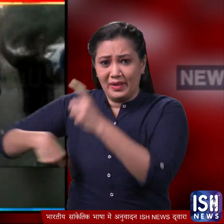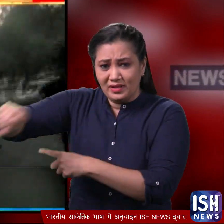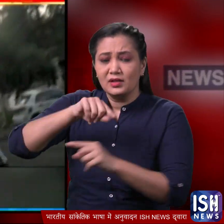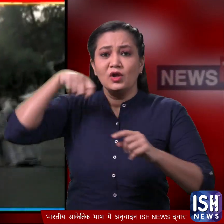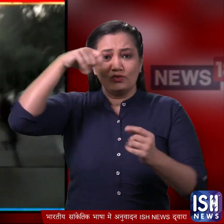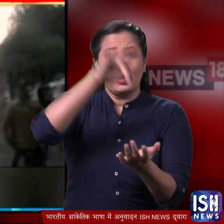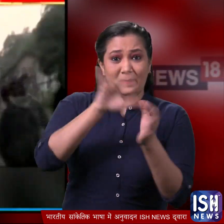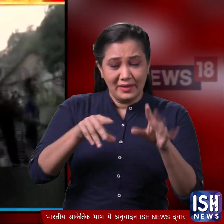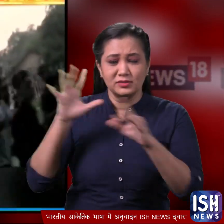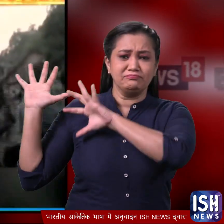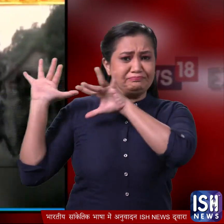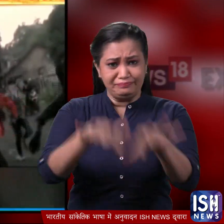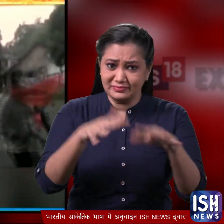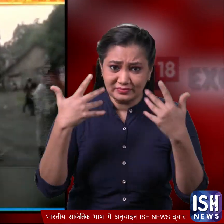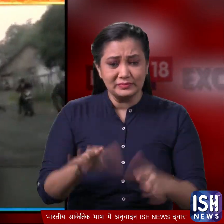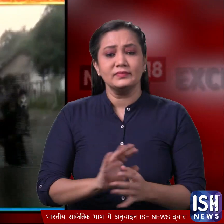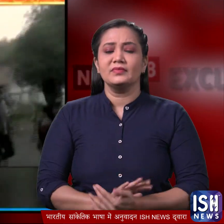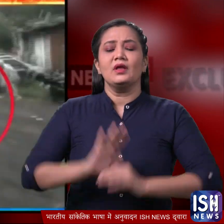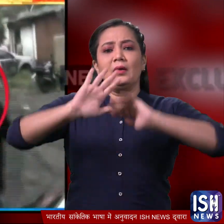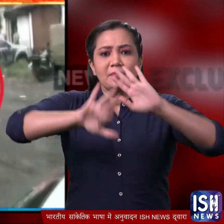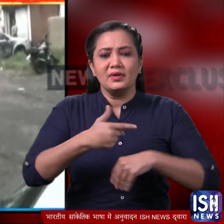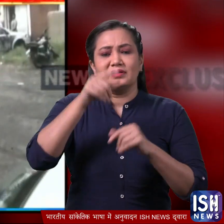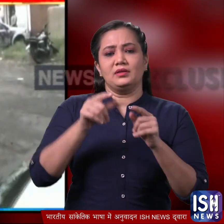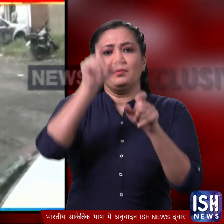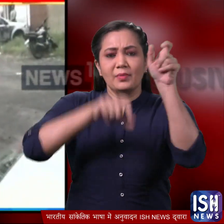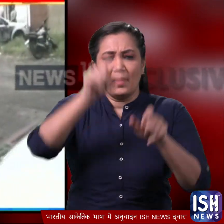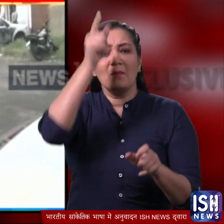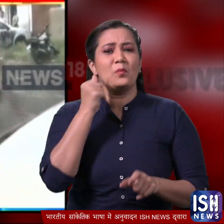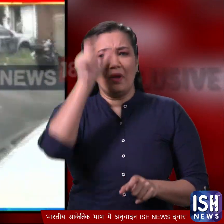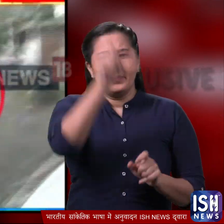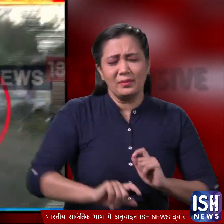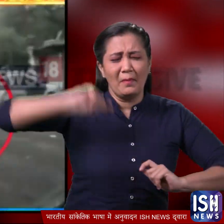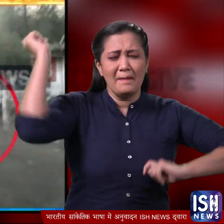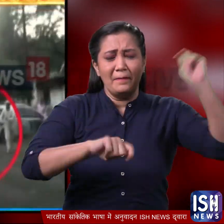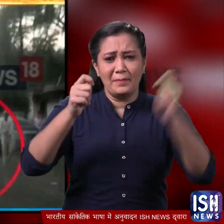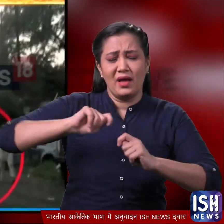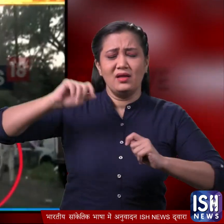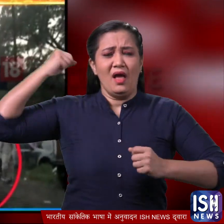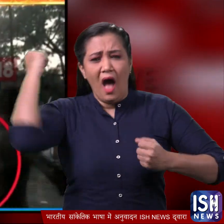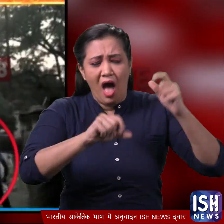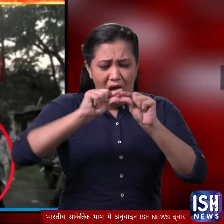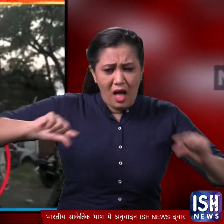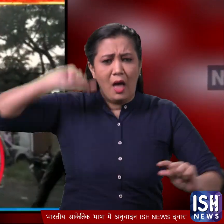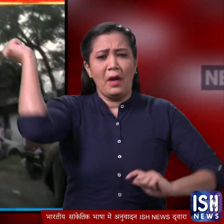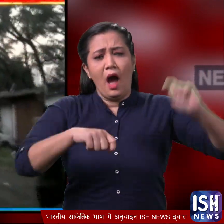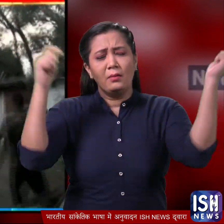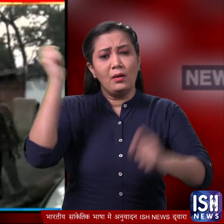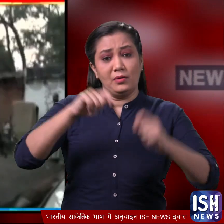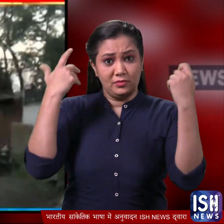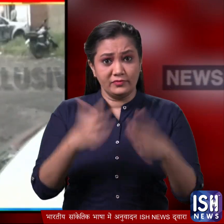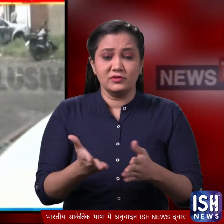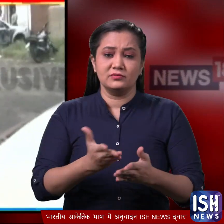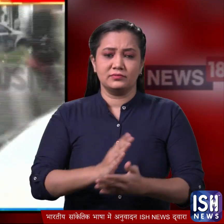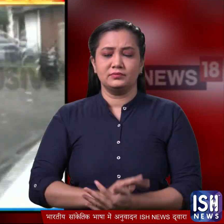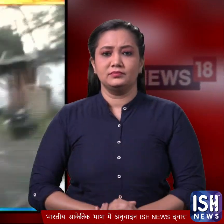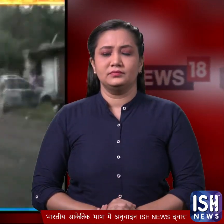के कुछ कार्यकर्ता शूटिंग वाली जगह पर जबरन घुसते दिखाई दिए। इसके बाद उन लोगों ने एक आदमी पर हमला बोल दिया। उसे लात घूंसों और डंडों से खूब पीटा